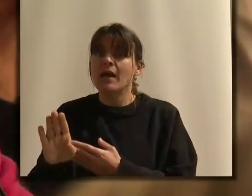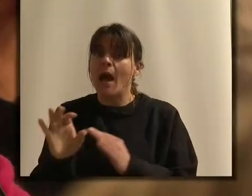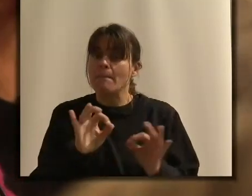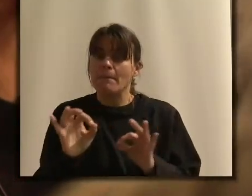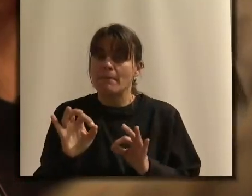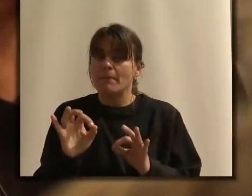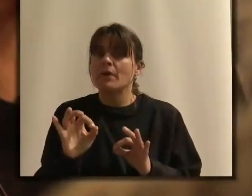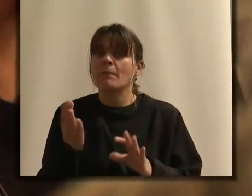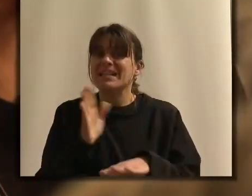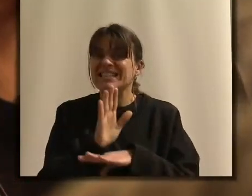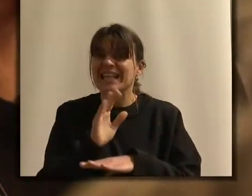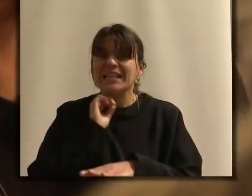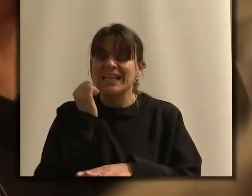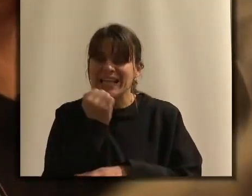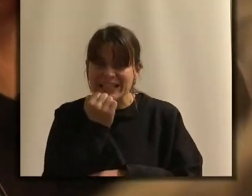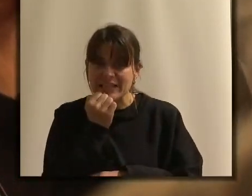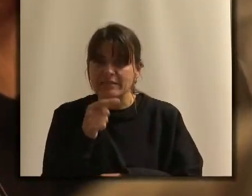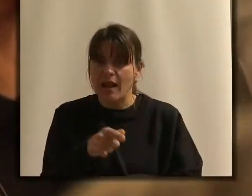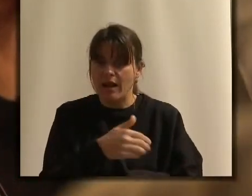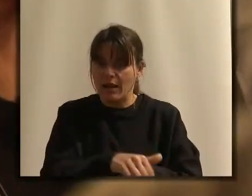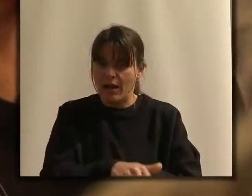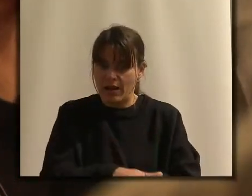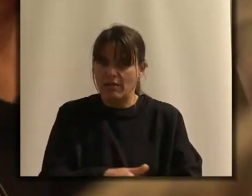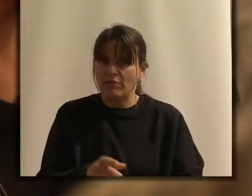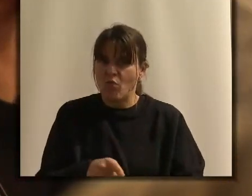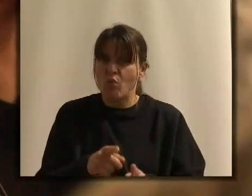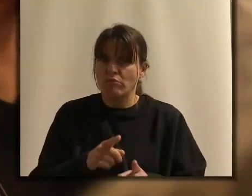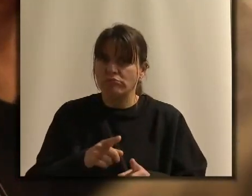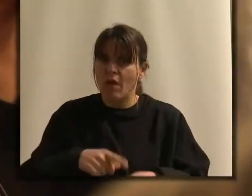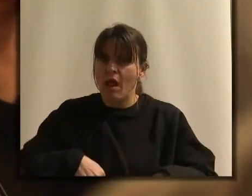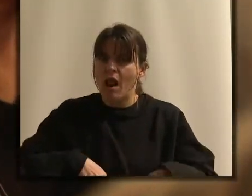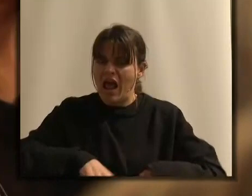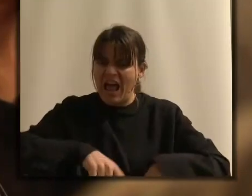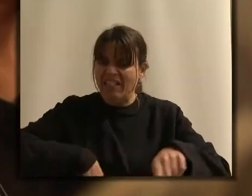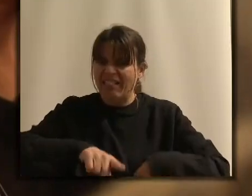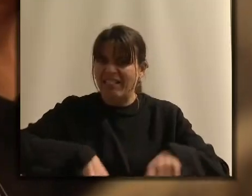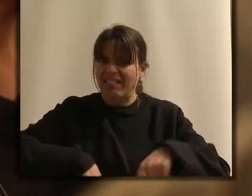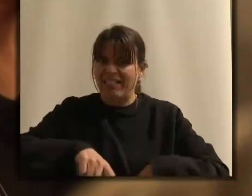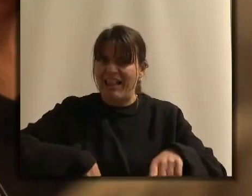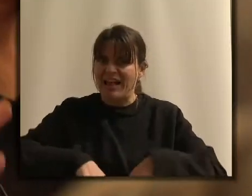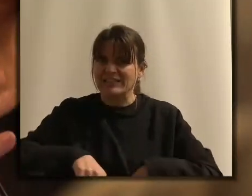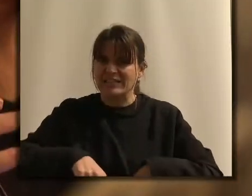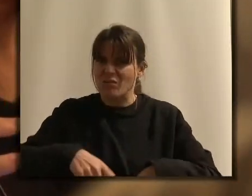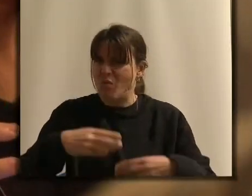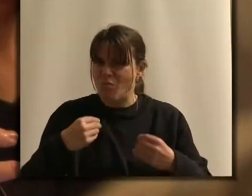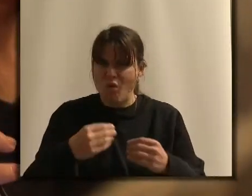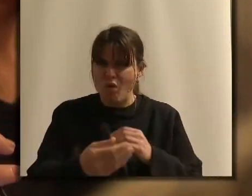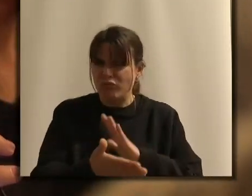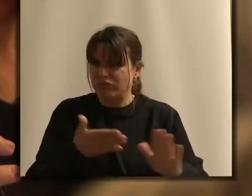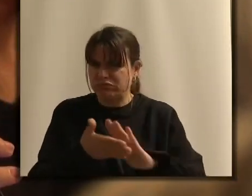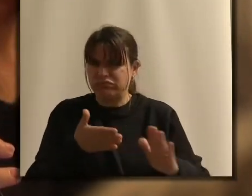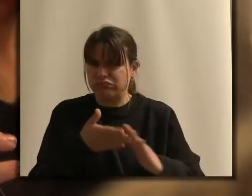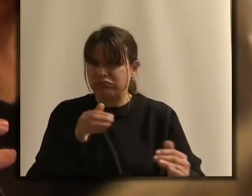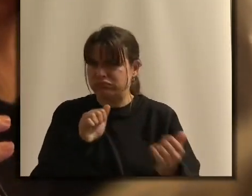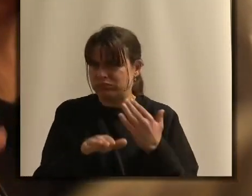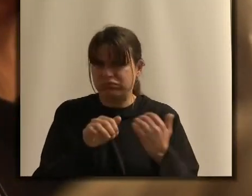del trànsit que hi ha en aquest carrer, un trànsit molt elevat, amb molta velocitat, amb molta rapidesa dels cotxes